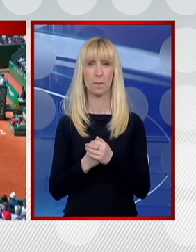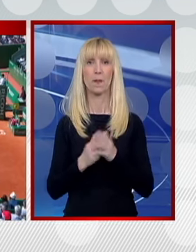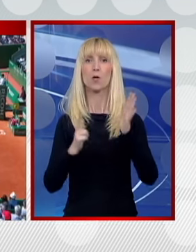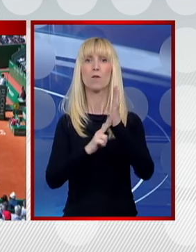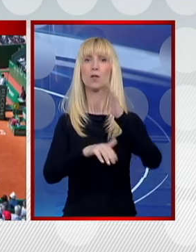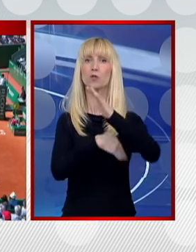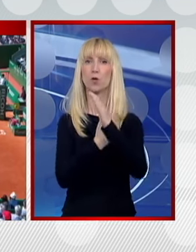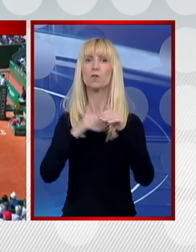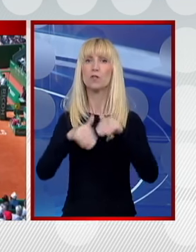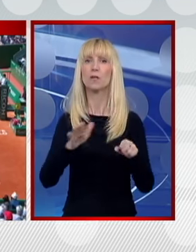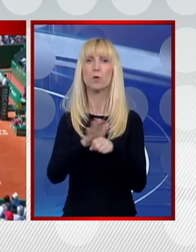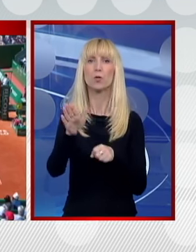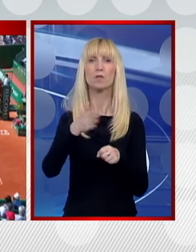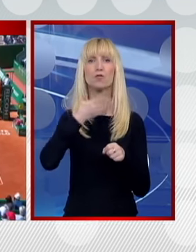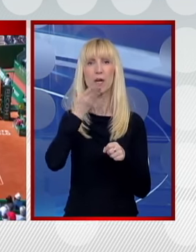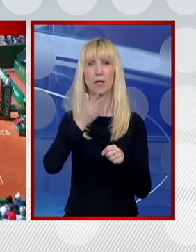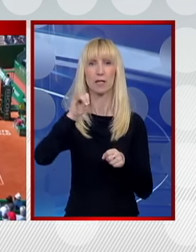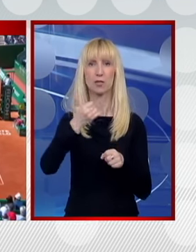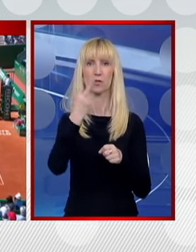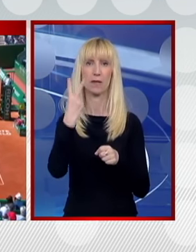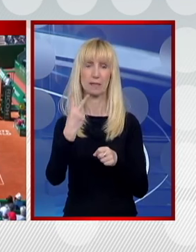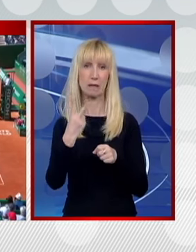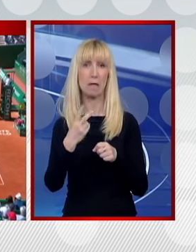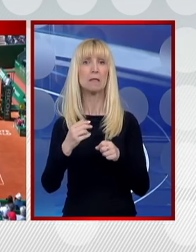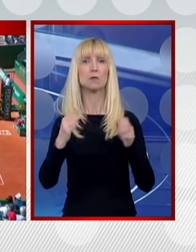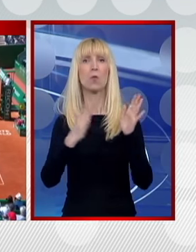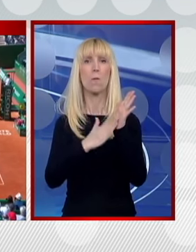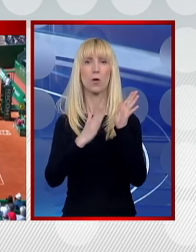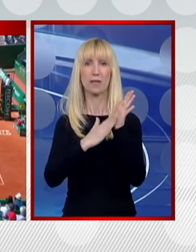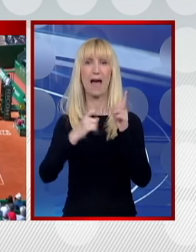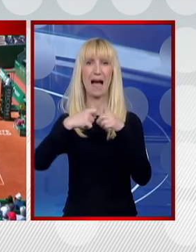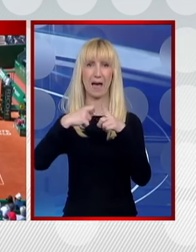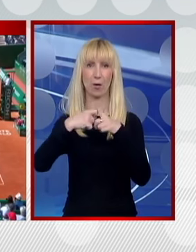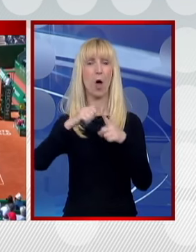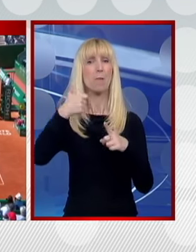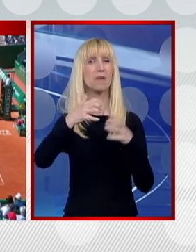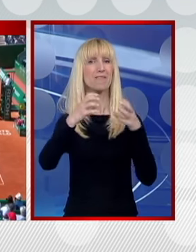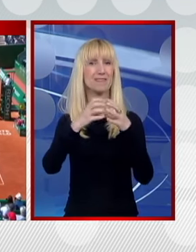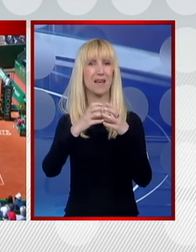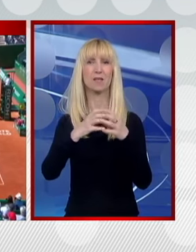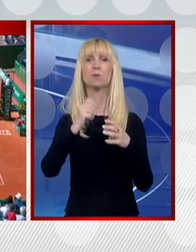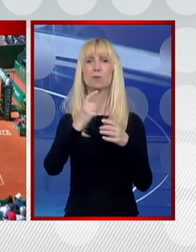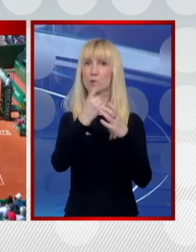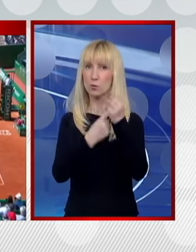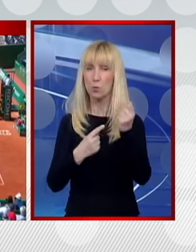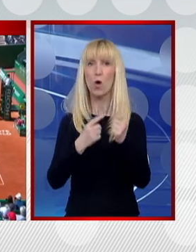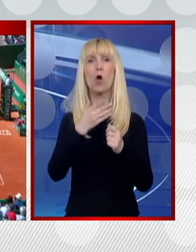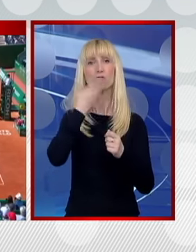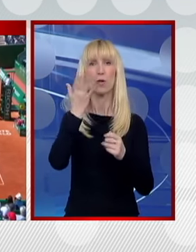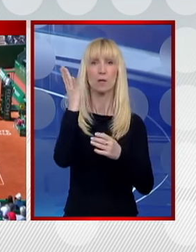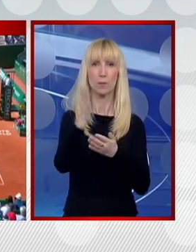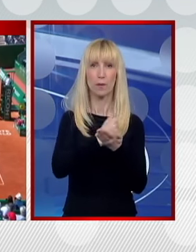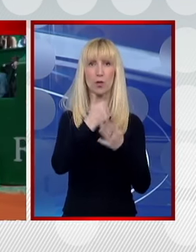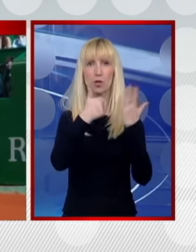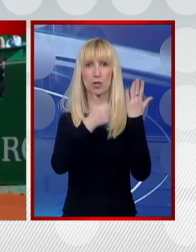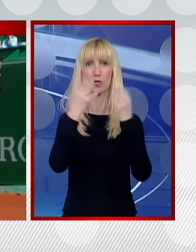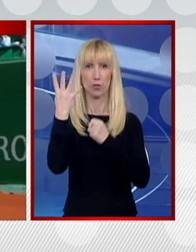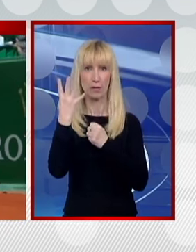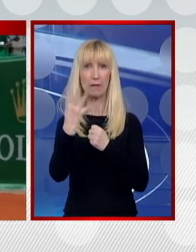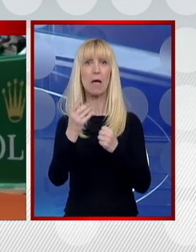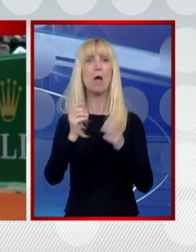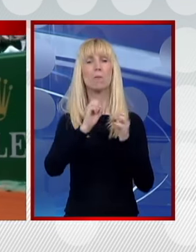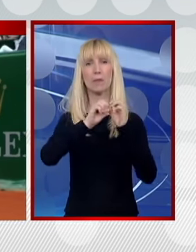Novak Đoković igra protiv Čeha Jiržija Veselog na Mastersu u Monte Carlo. Prvi set dobio je Čeh sa 6-4. Prenos je